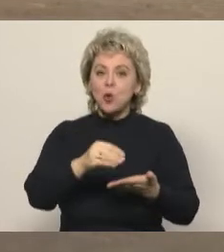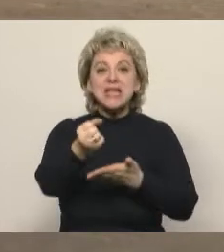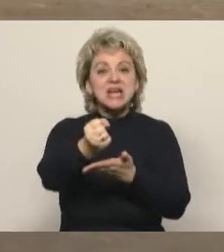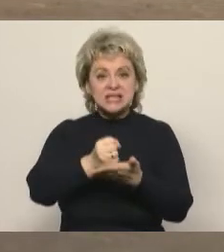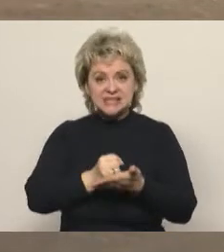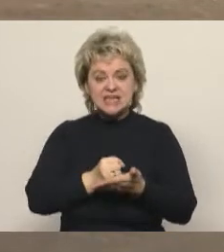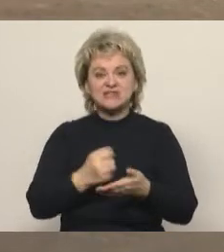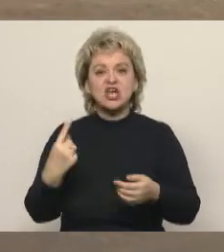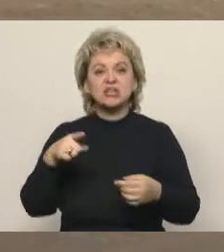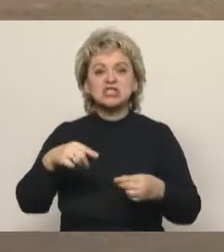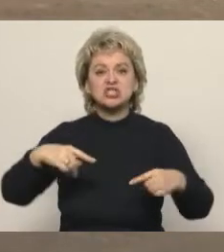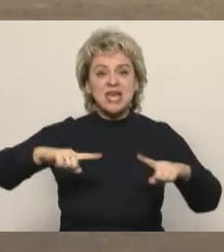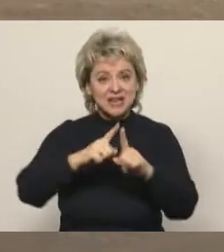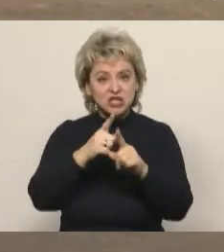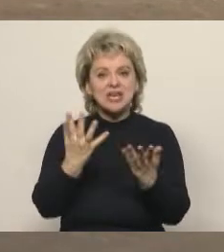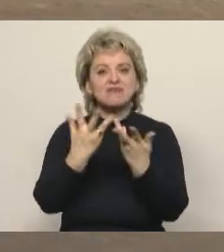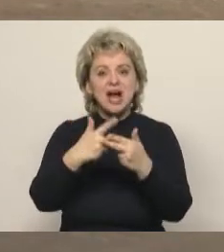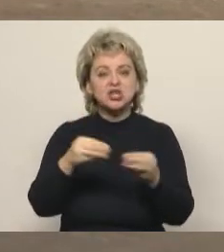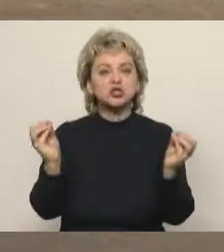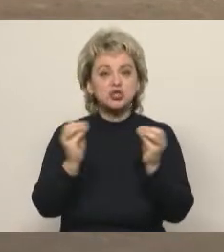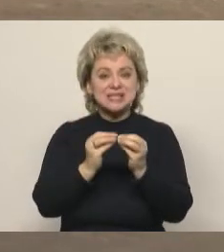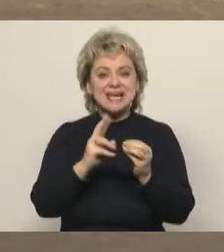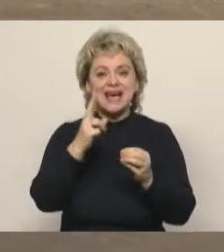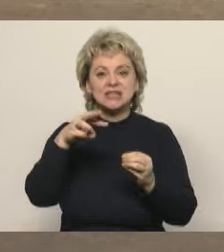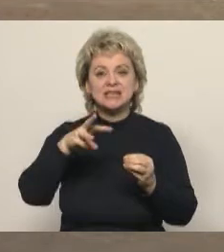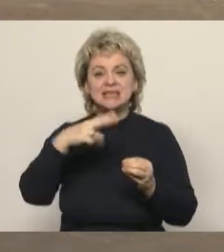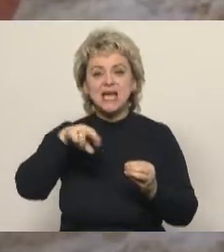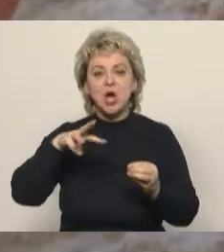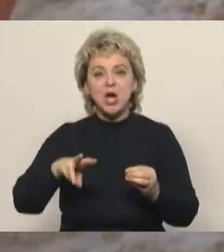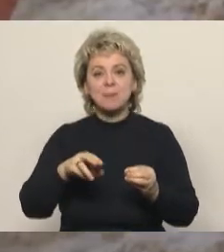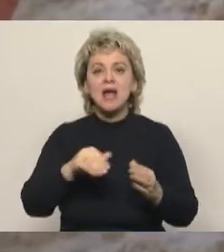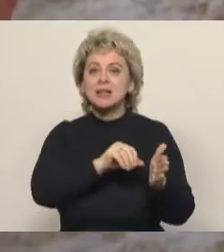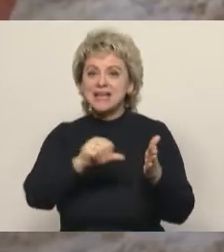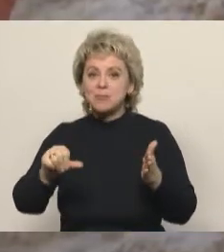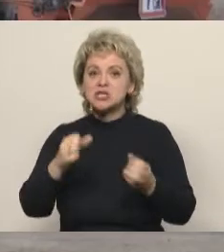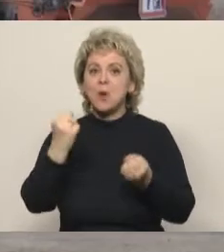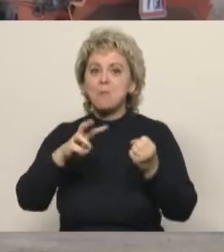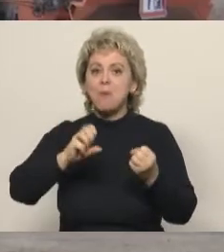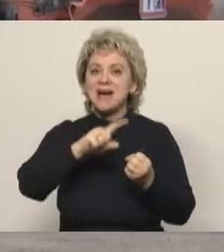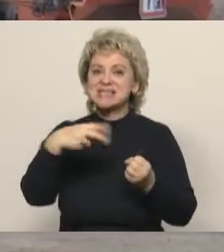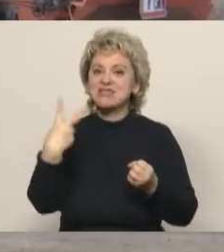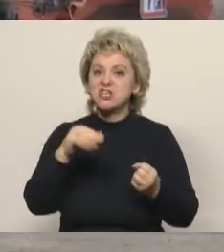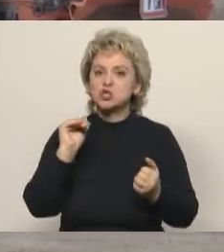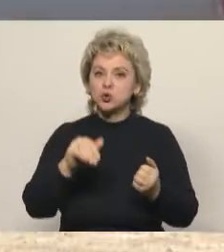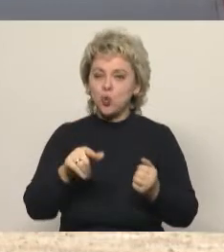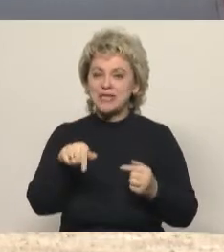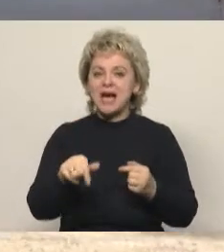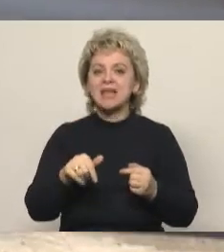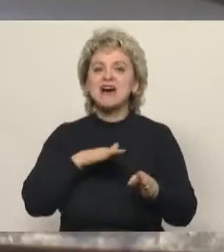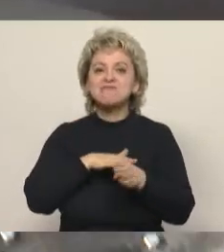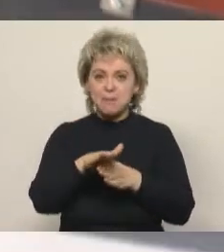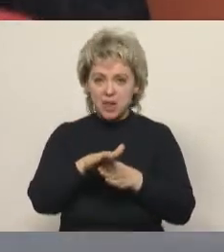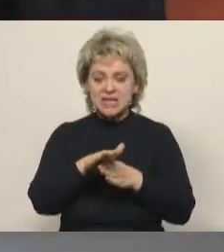закуплено резервные единицы техники в количестве 10 КДМ. На базе автомобиля МАЗ 20-тонника.